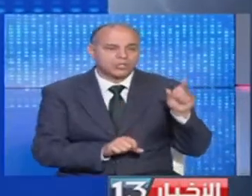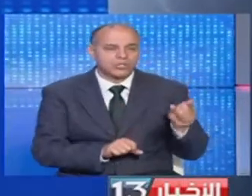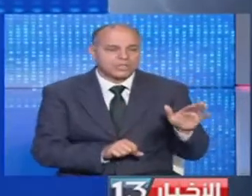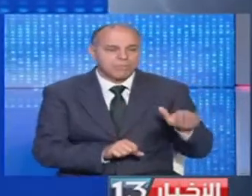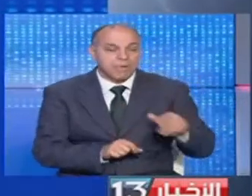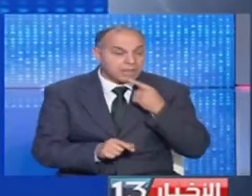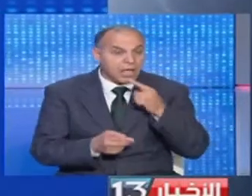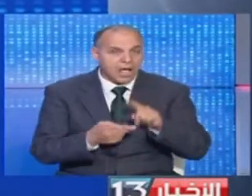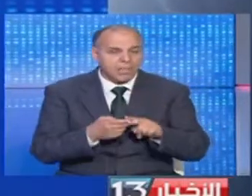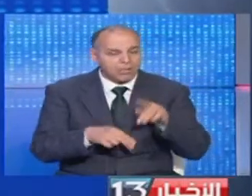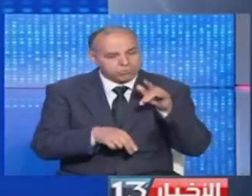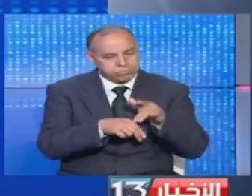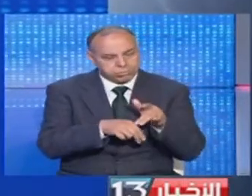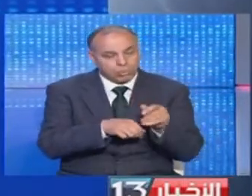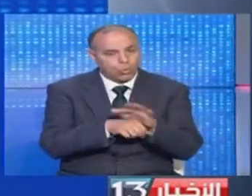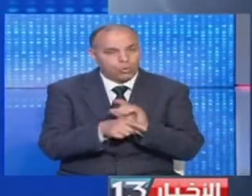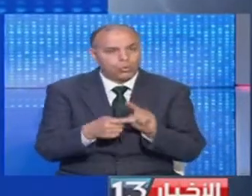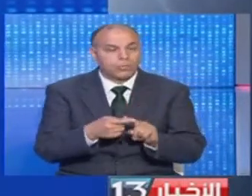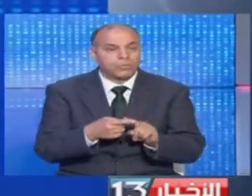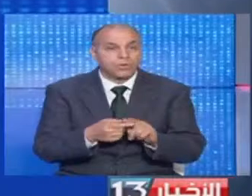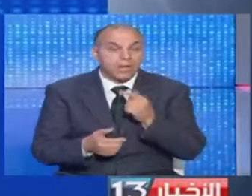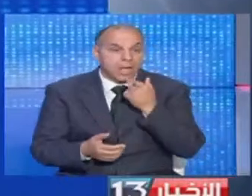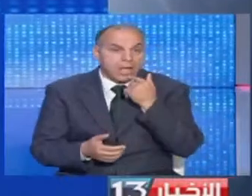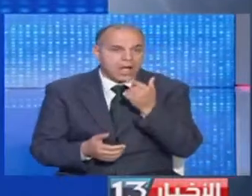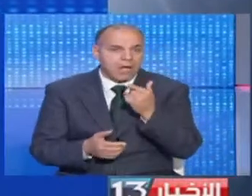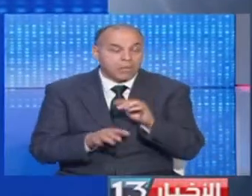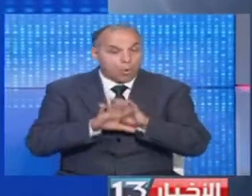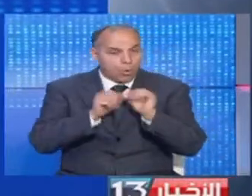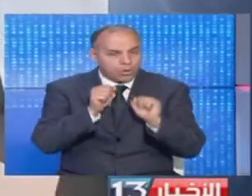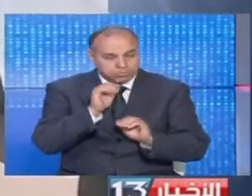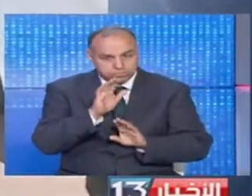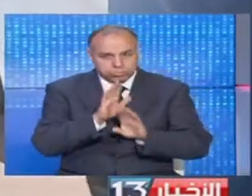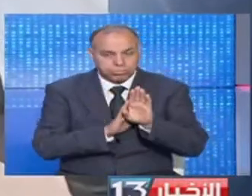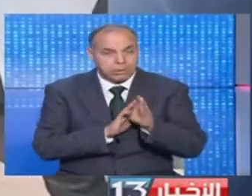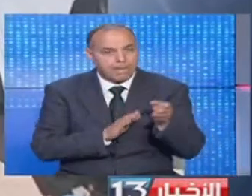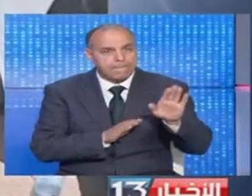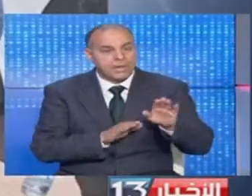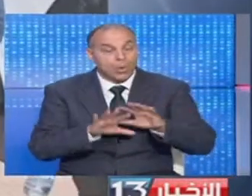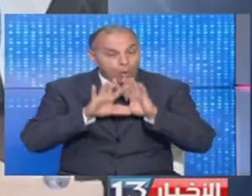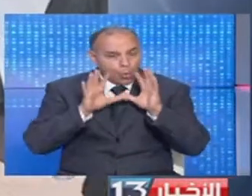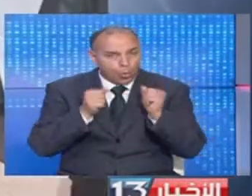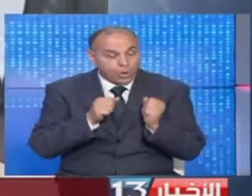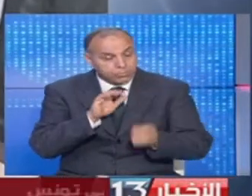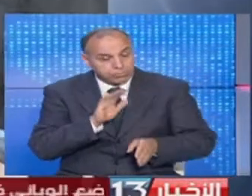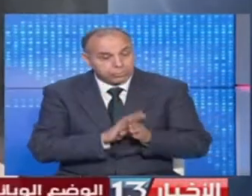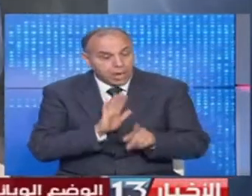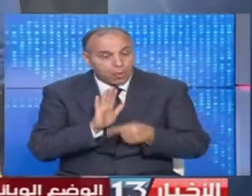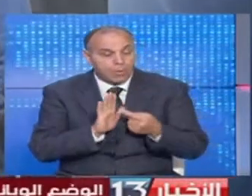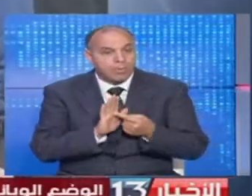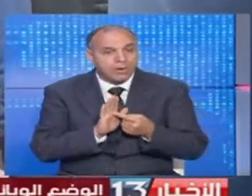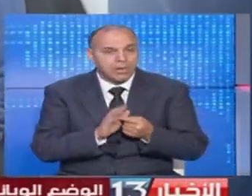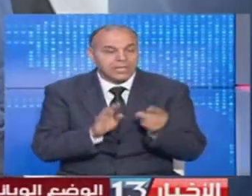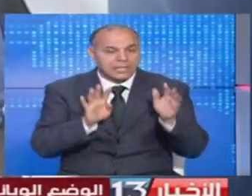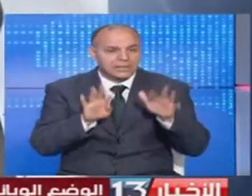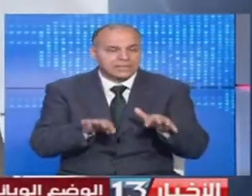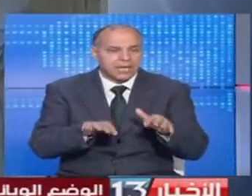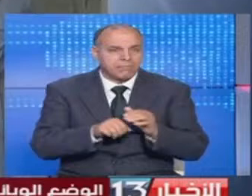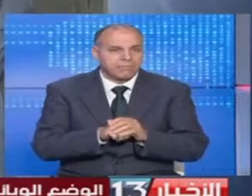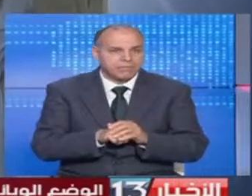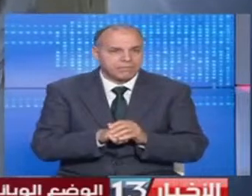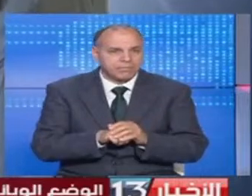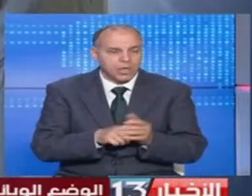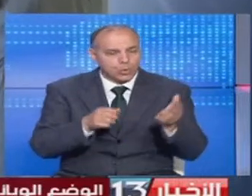جراء الاصابه بقرون المستجد ليرتفع عدد الوفيات الجمله منذ ظهور الوباء الى تسعه الاف